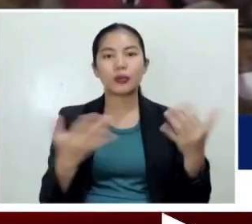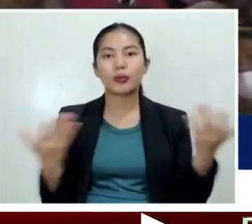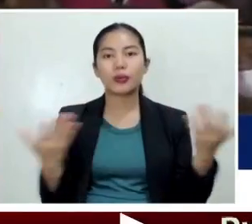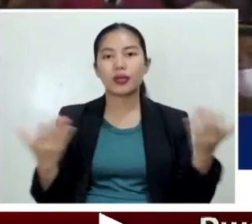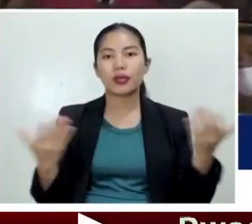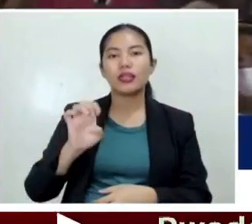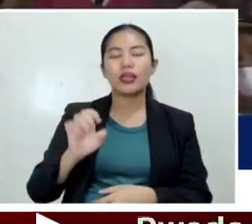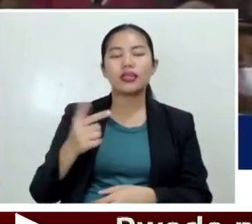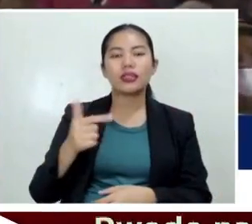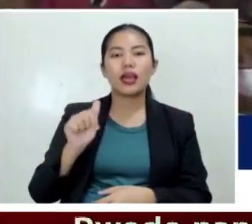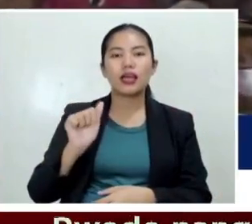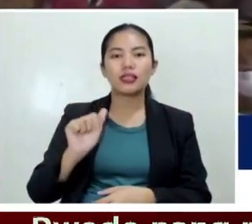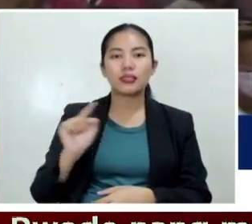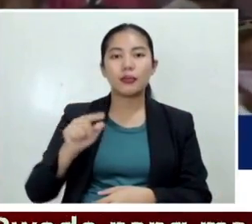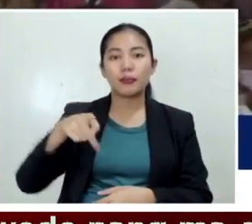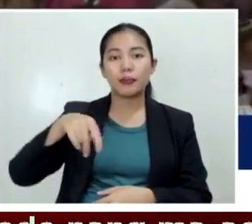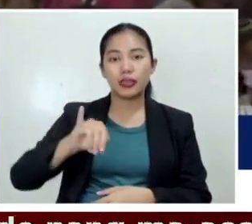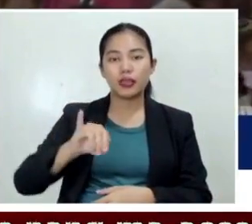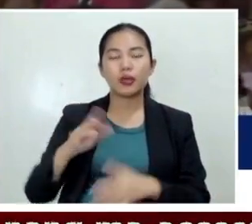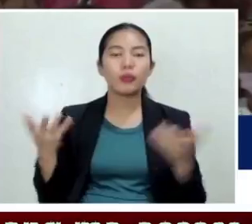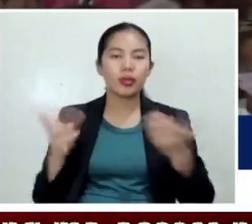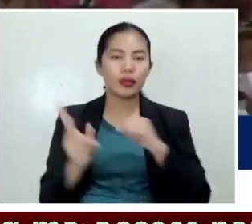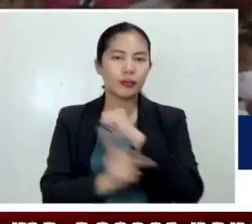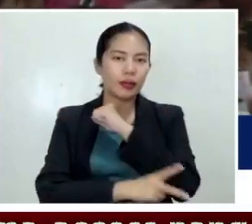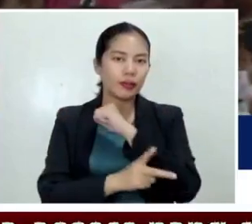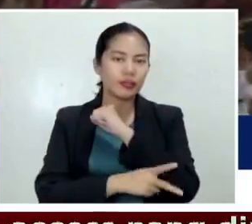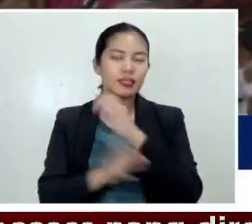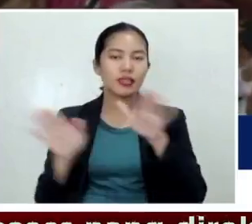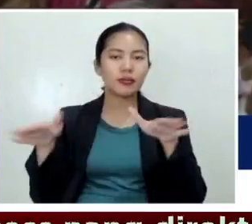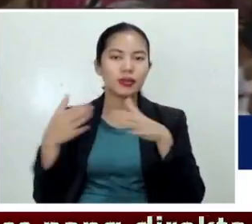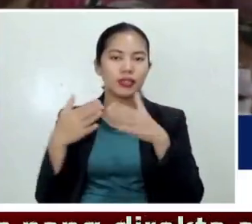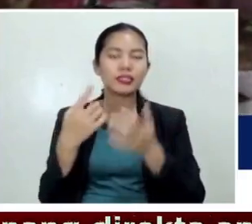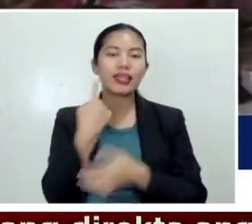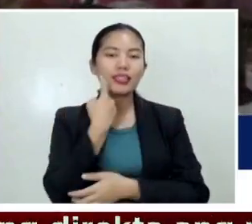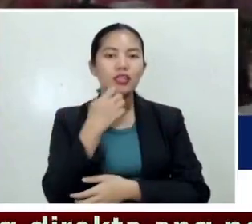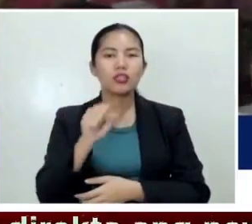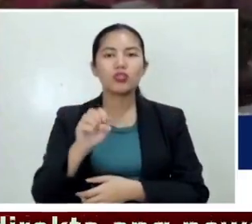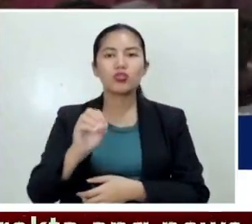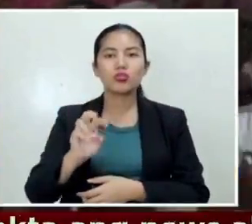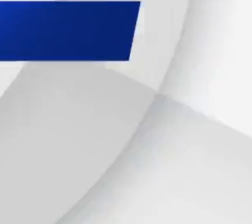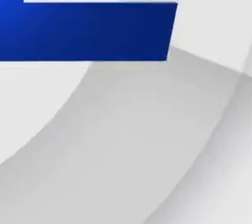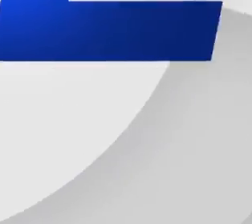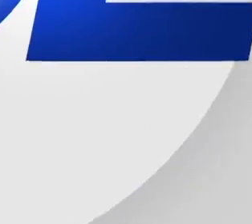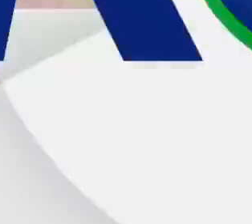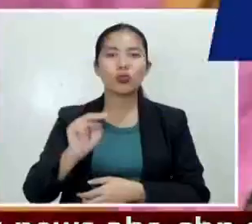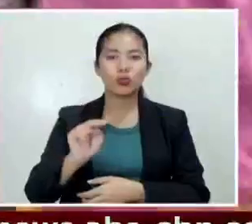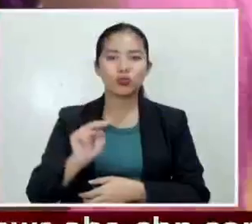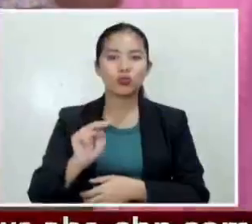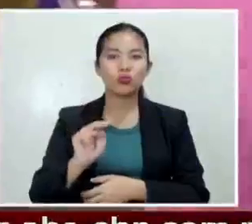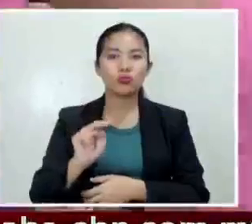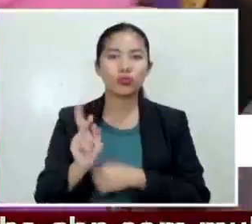Albay at kaninang umaga naman sa Sorsogon City sa Sorsogon Province.